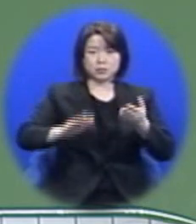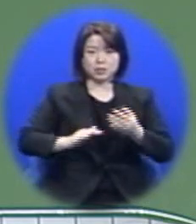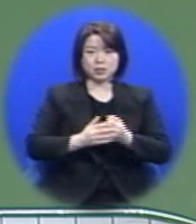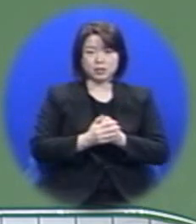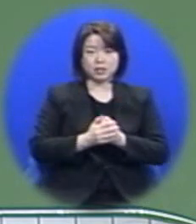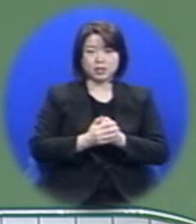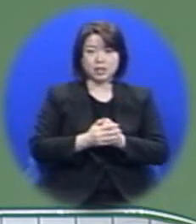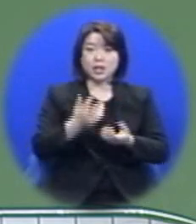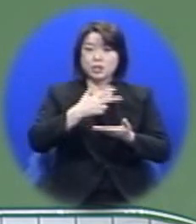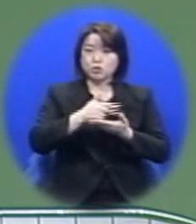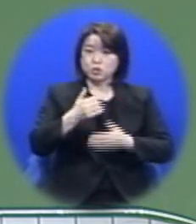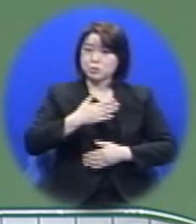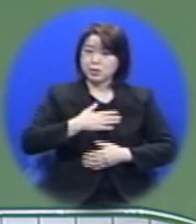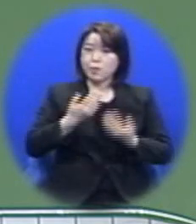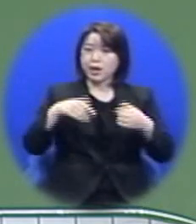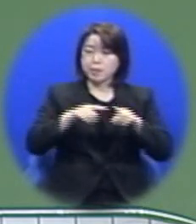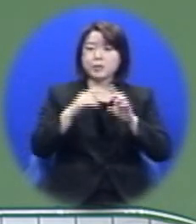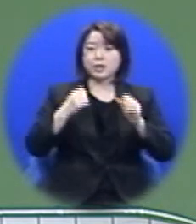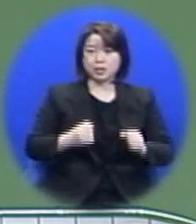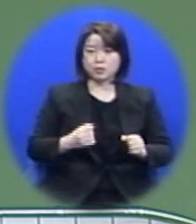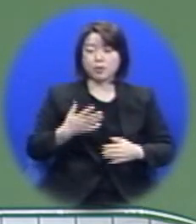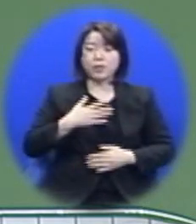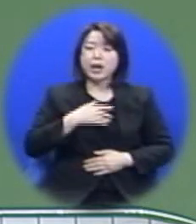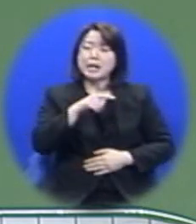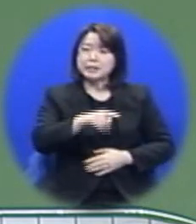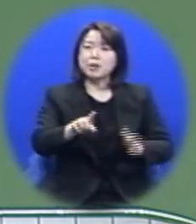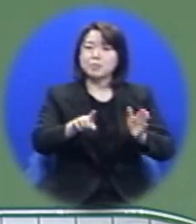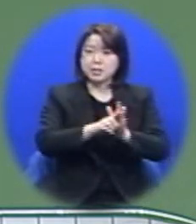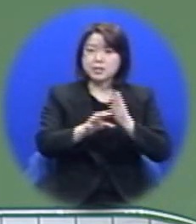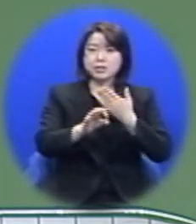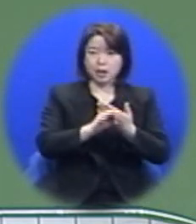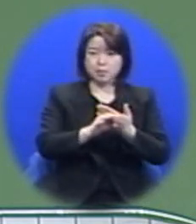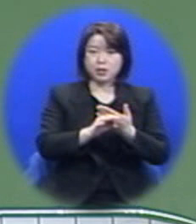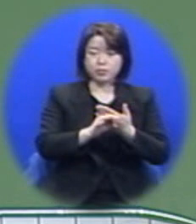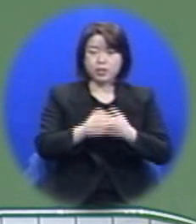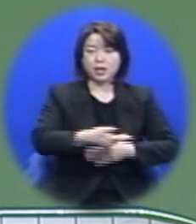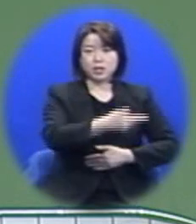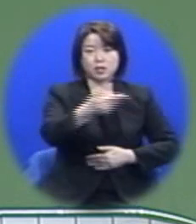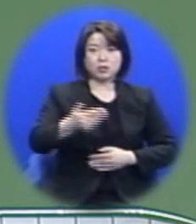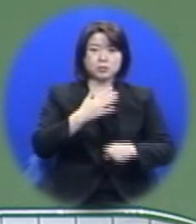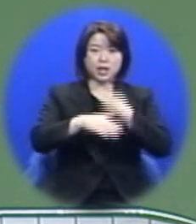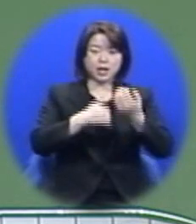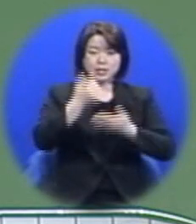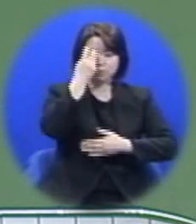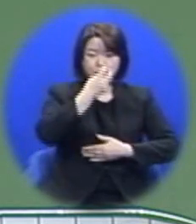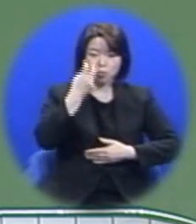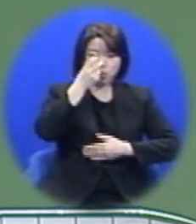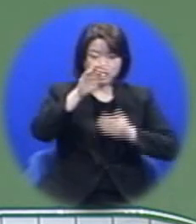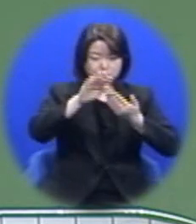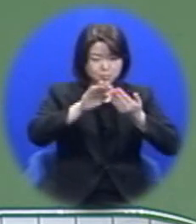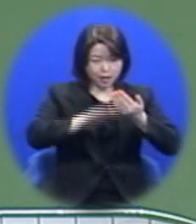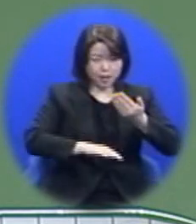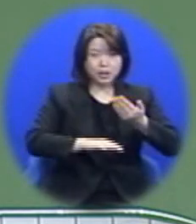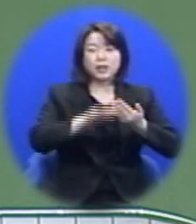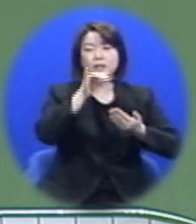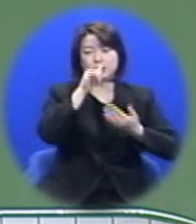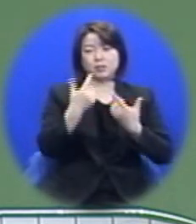같이 계시다. 내가 그것을 믿는다고 한다면 그러면 여러분은 하나님의 보호하심 아래 있는